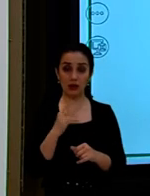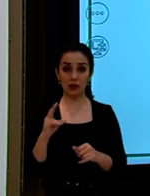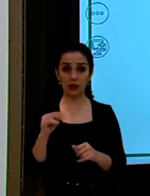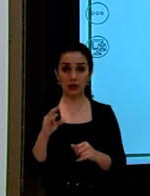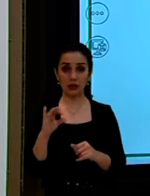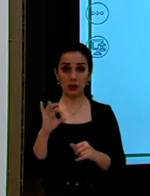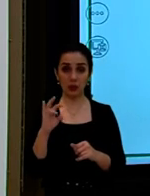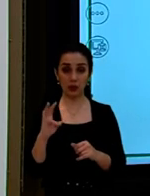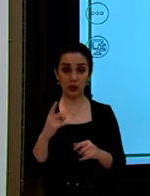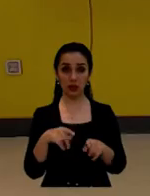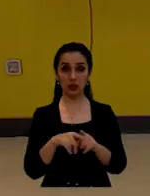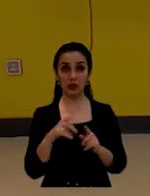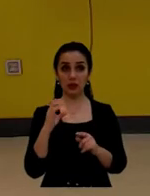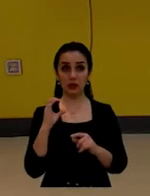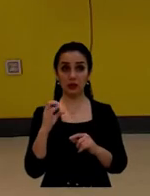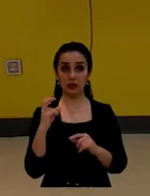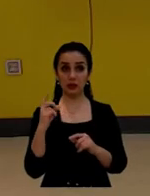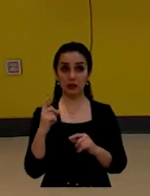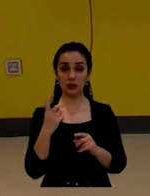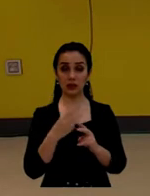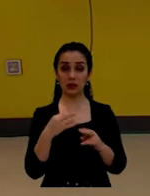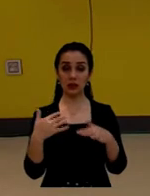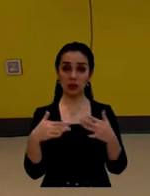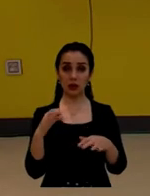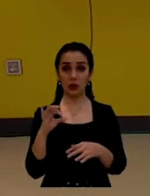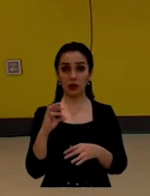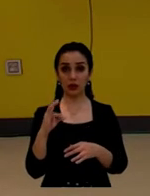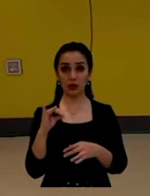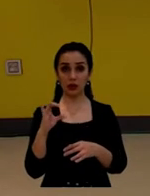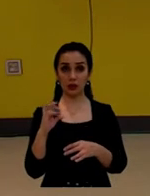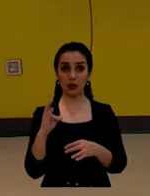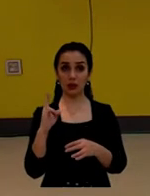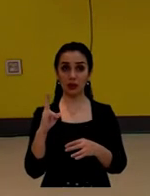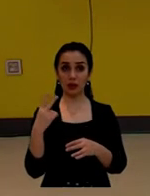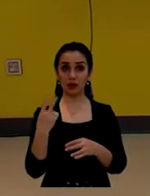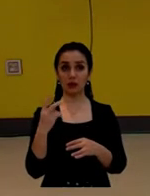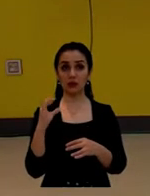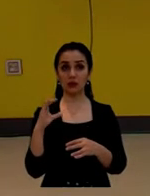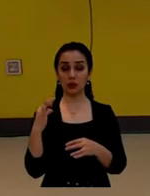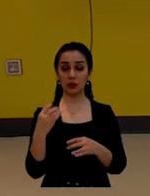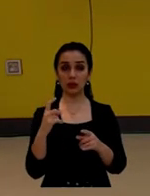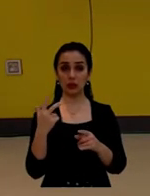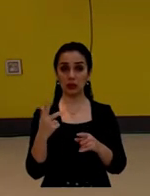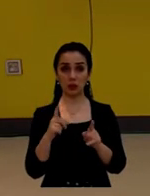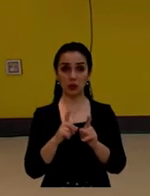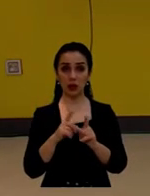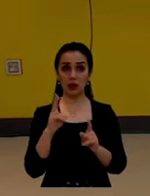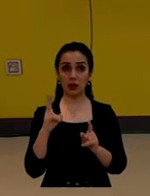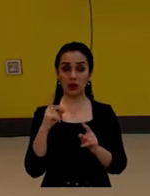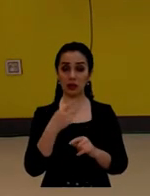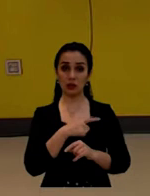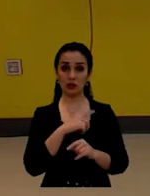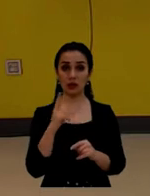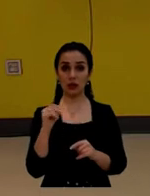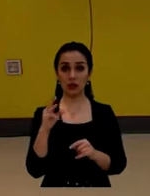ch 3 ch отцы that с вами они он в кале два иса-3 точно также калий сильный